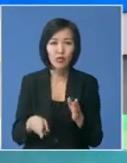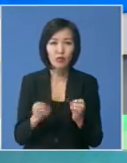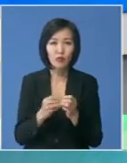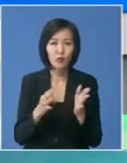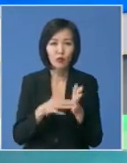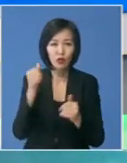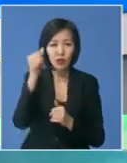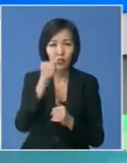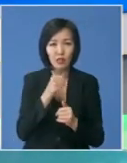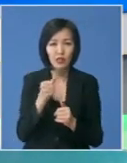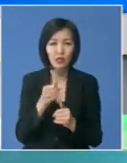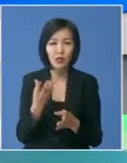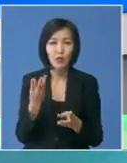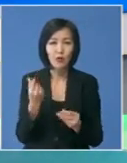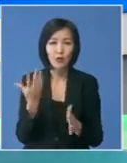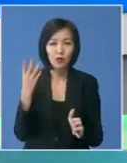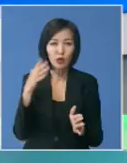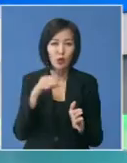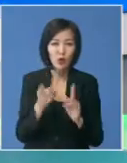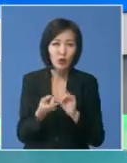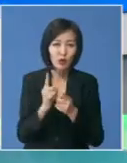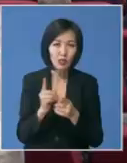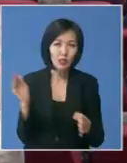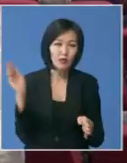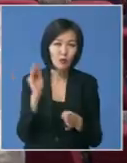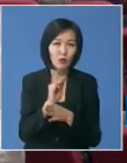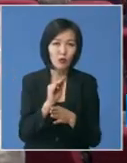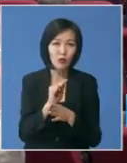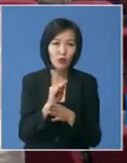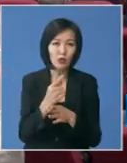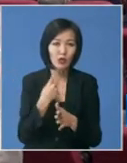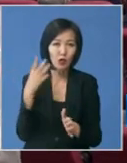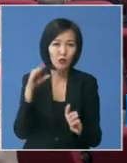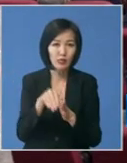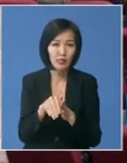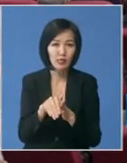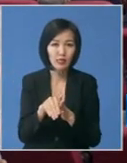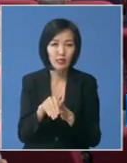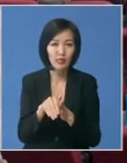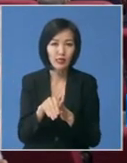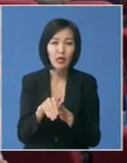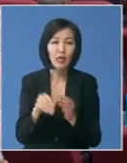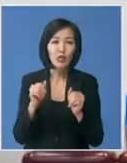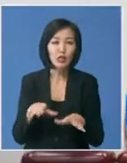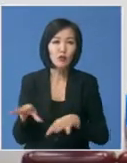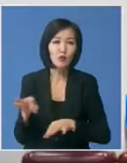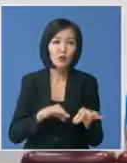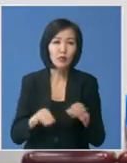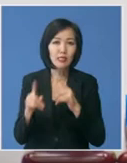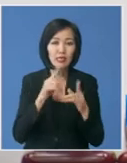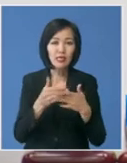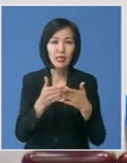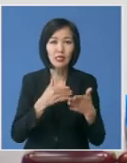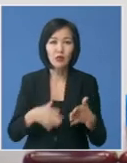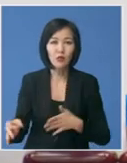өзгерістер мен толықтырулар енгізу бойынша мәселелер тауысқа салды. Бюджет кодексіне сәйкес шешім жобасы сессияға дейін облыстық қоғамдық кеңесте, сондай-ақ